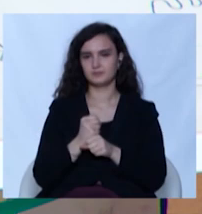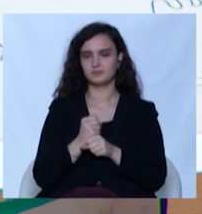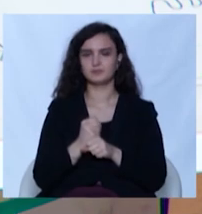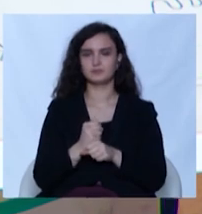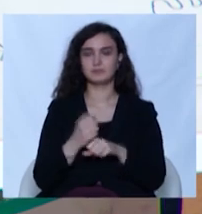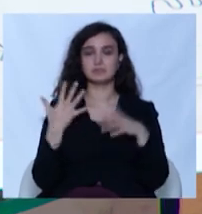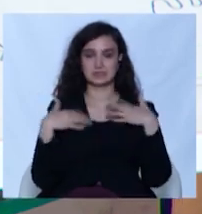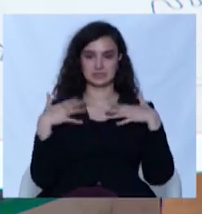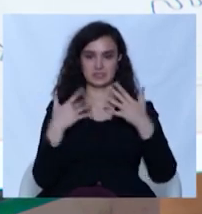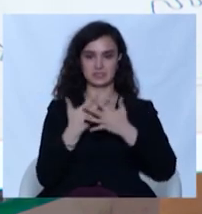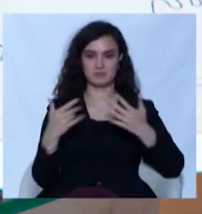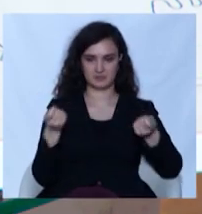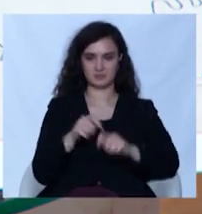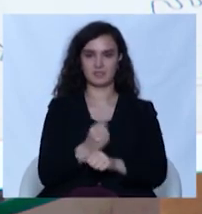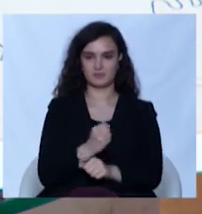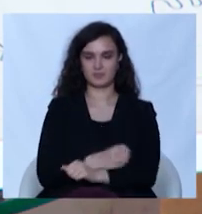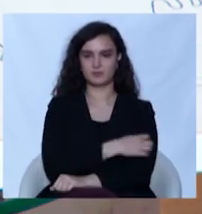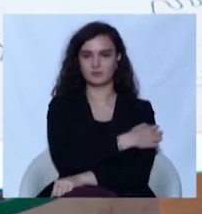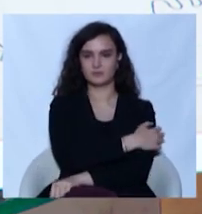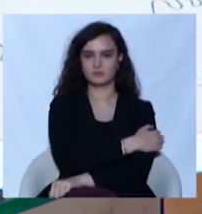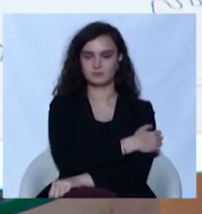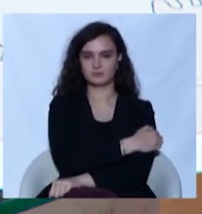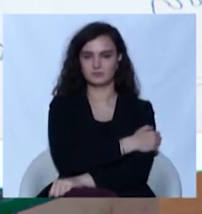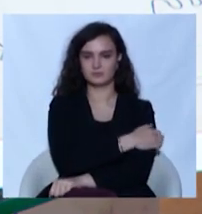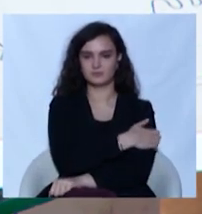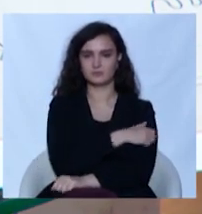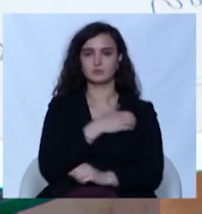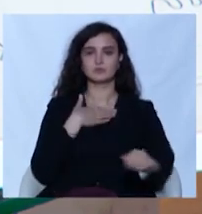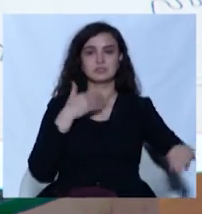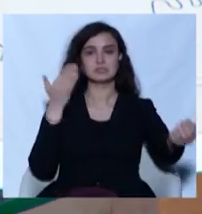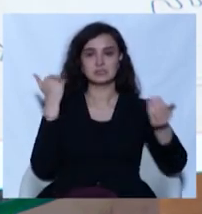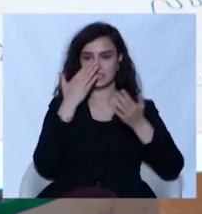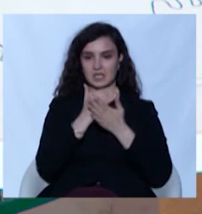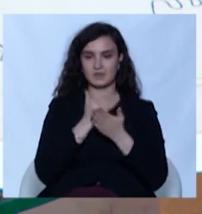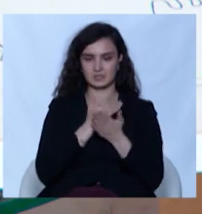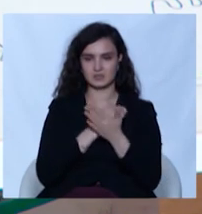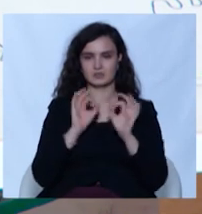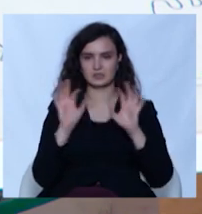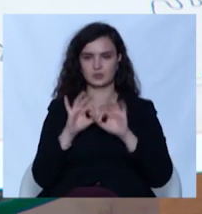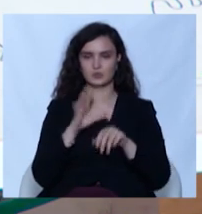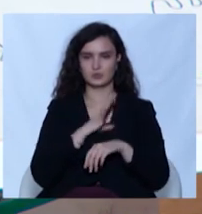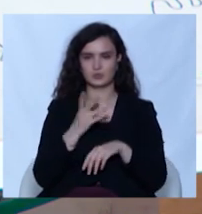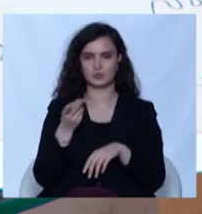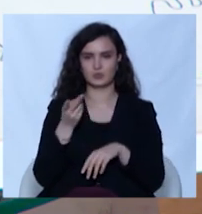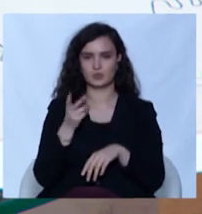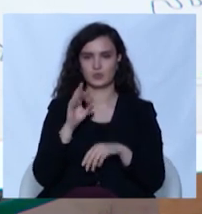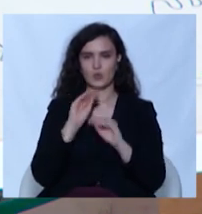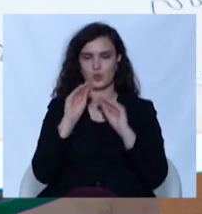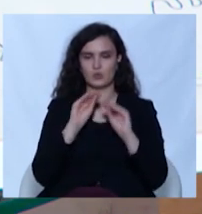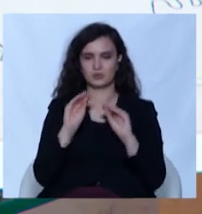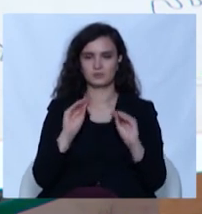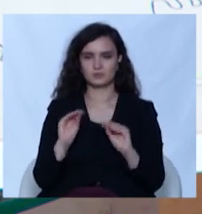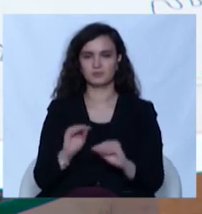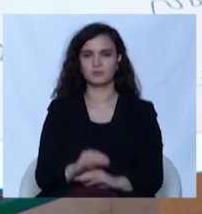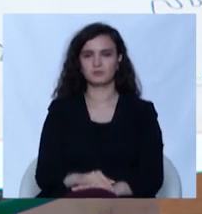ჩავაცვათ ტანსაცმელიც, ხო? ჩვენ წინა გაკვეთილზე ვახსენეთ ესეთი ორნამენტი,